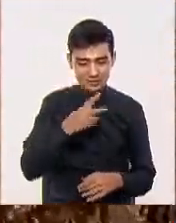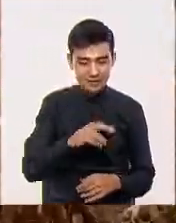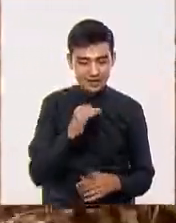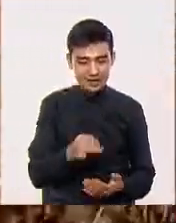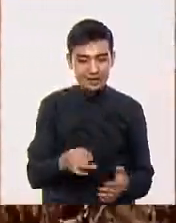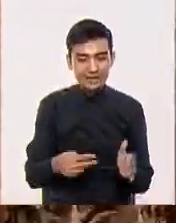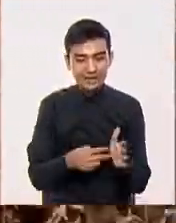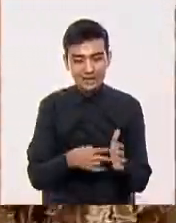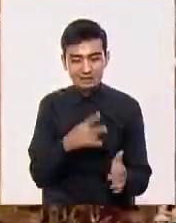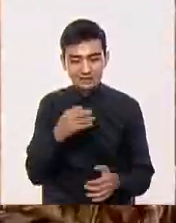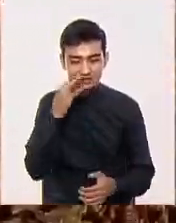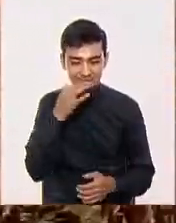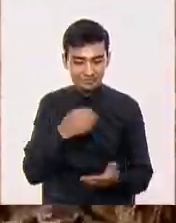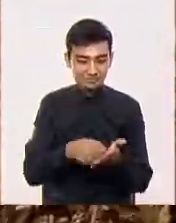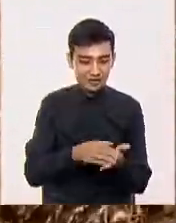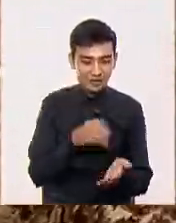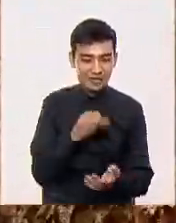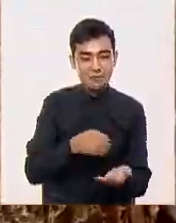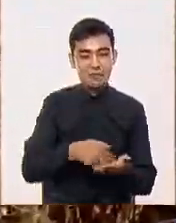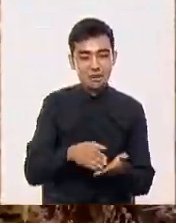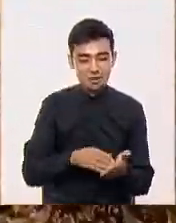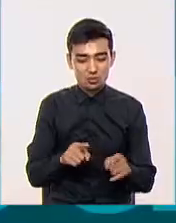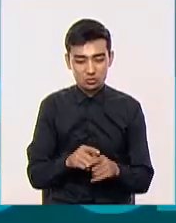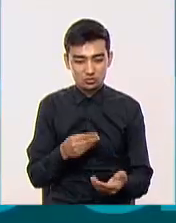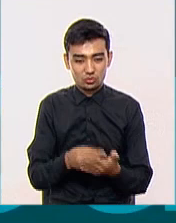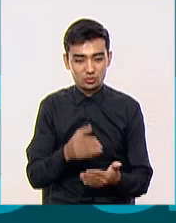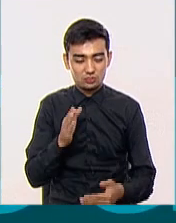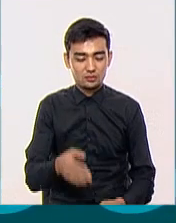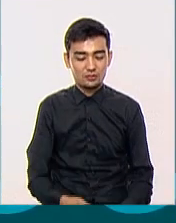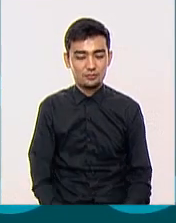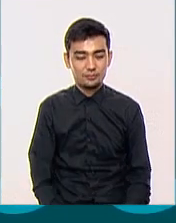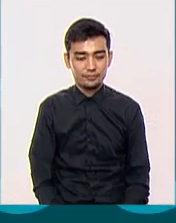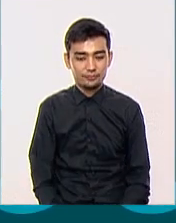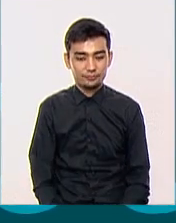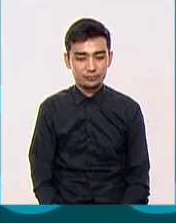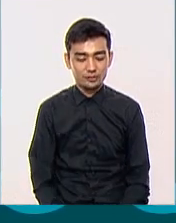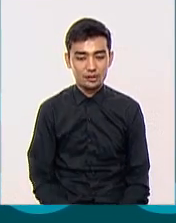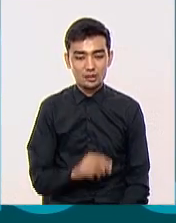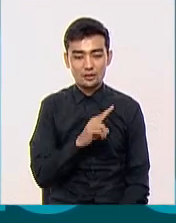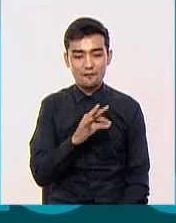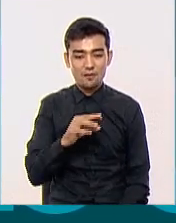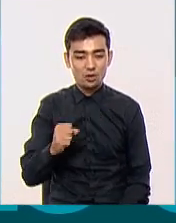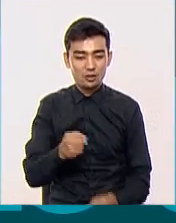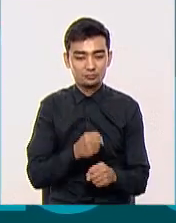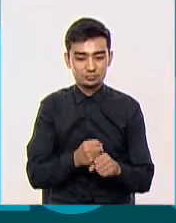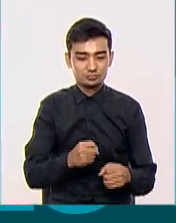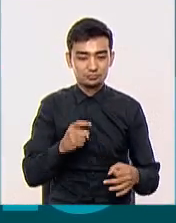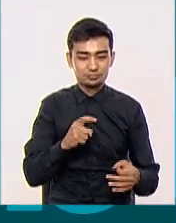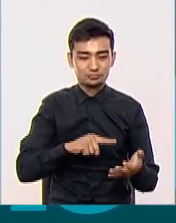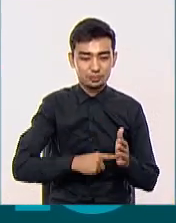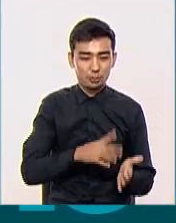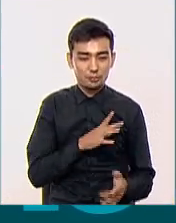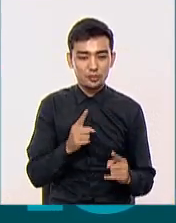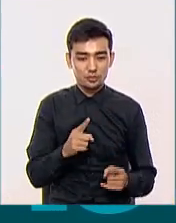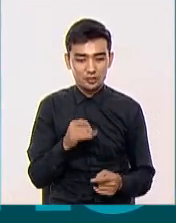цены как на семена подсолнечника так и на масло взлетят боты были то установлены потому что баланс производства потребления показал в какой